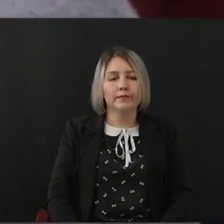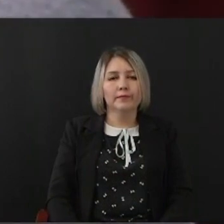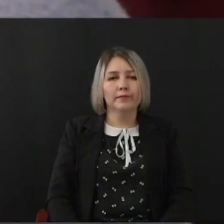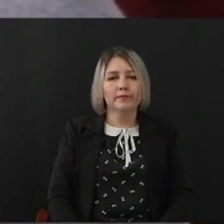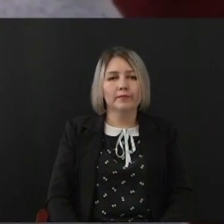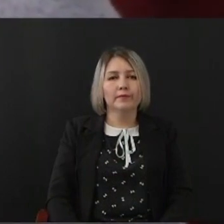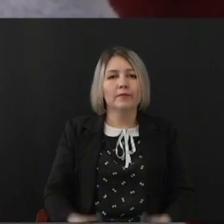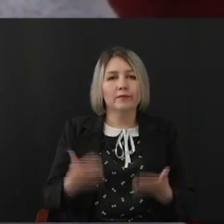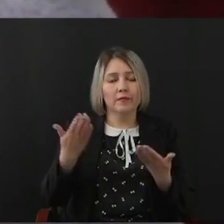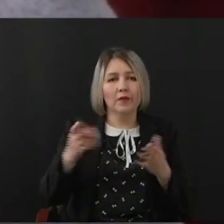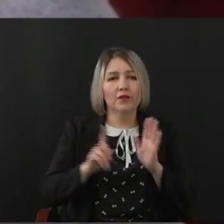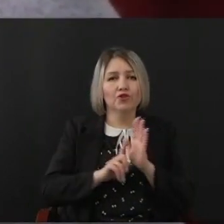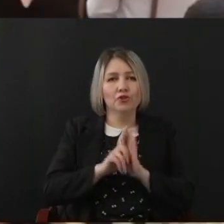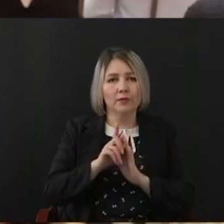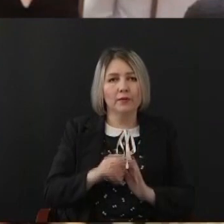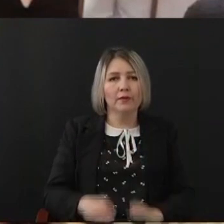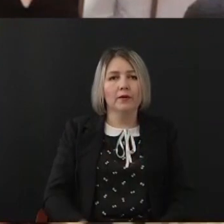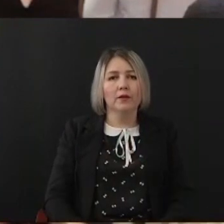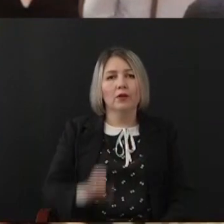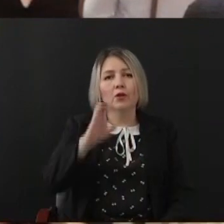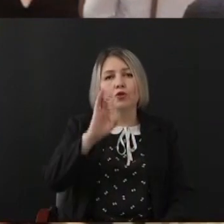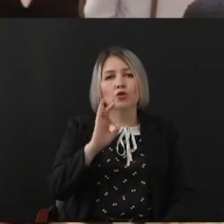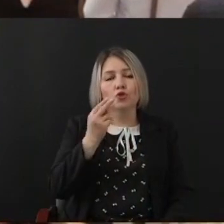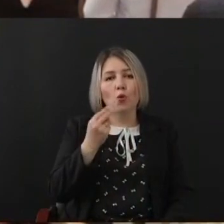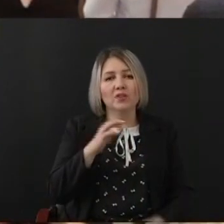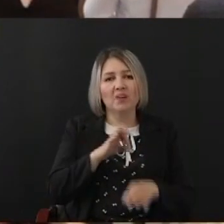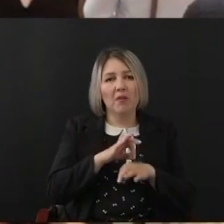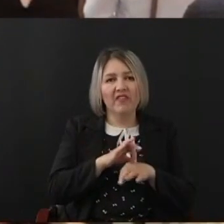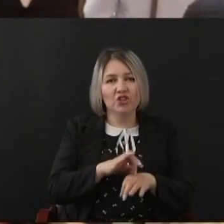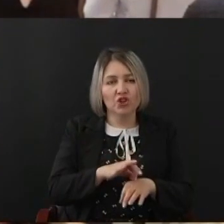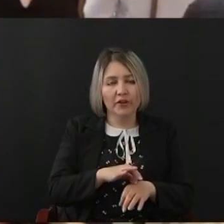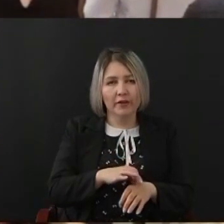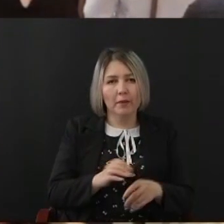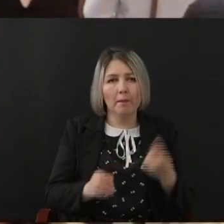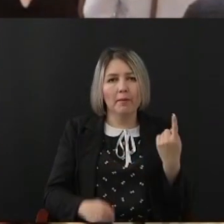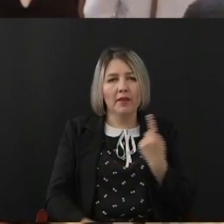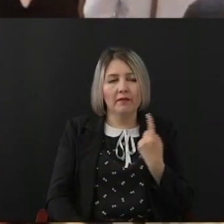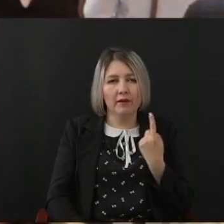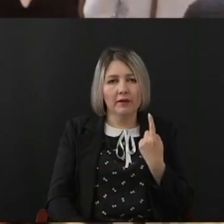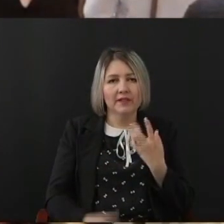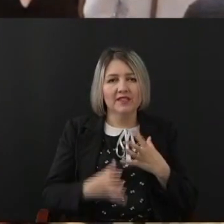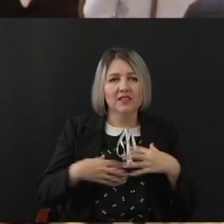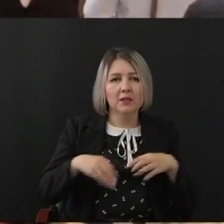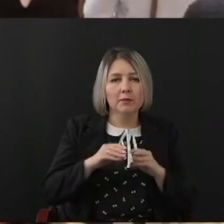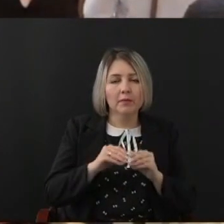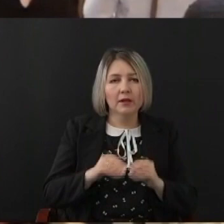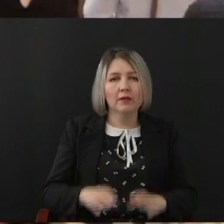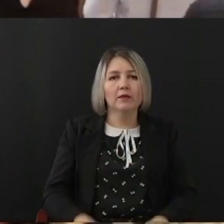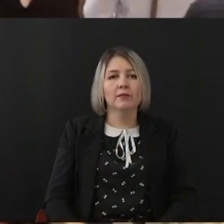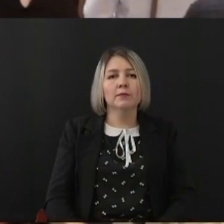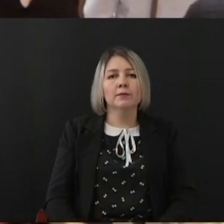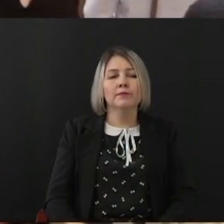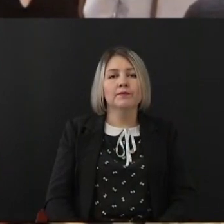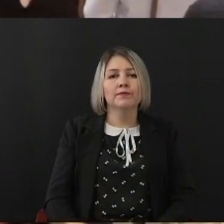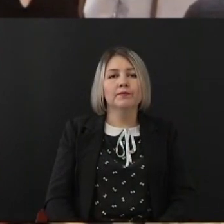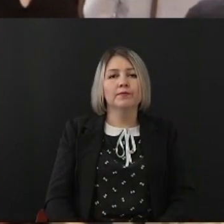данном случае заранее обеспечить наших парней не получилось, так как на сборы отводилось всего несколько дней. Однако вещи они обязательно получат